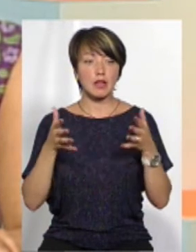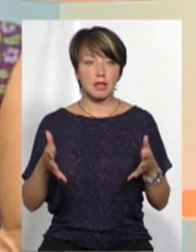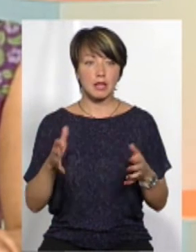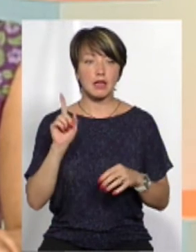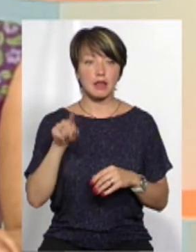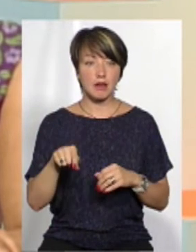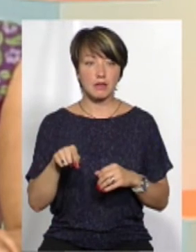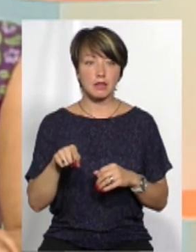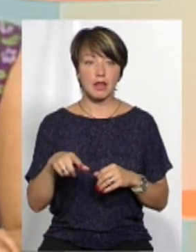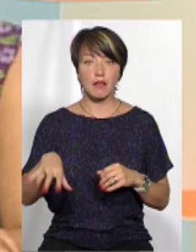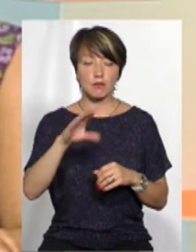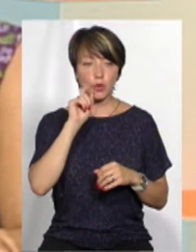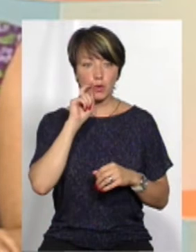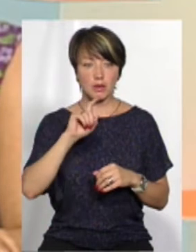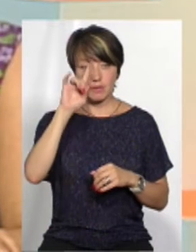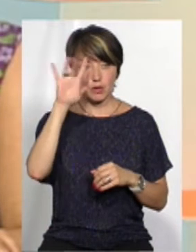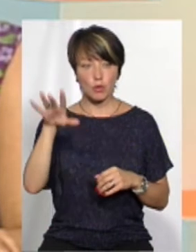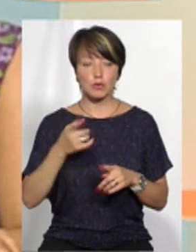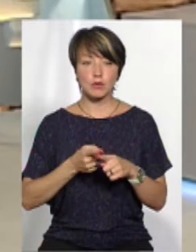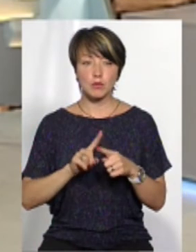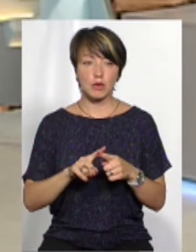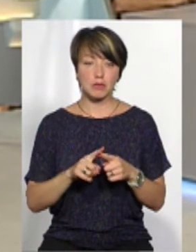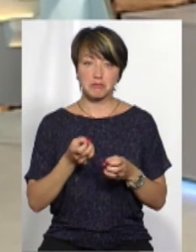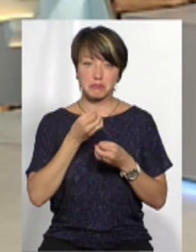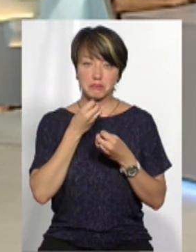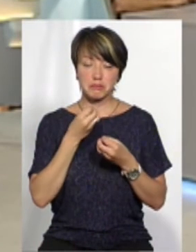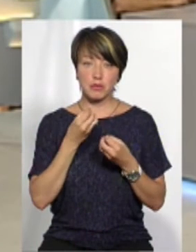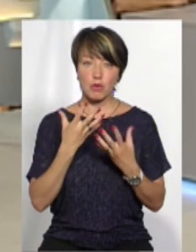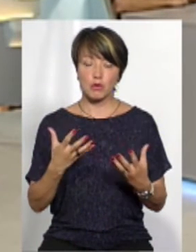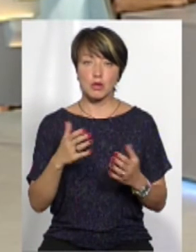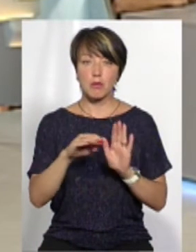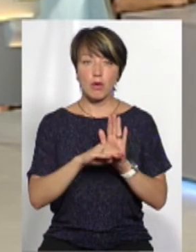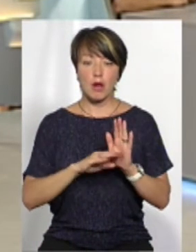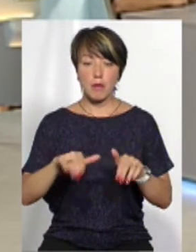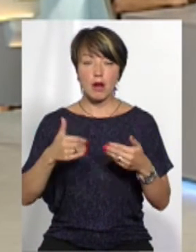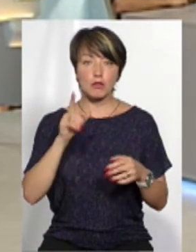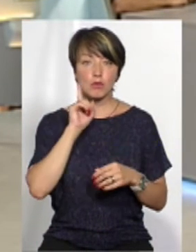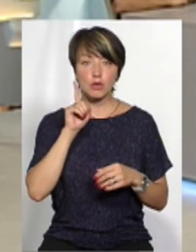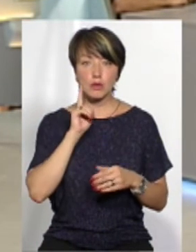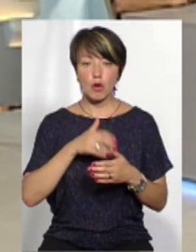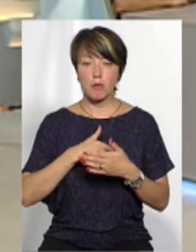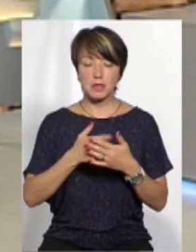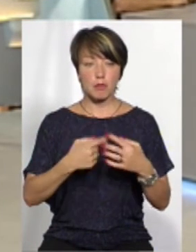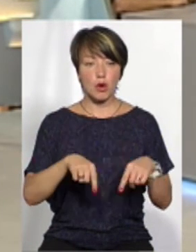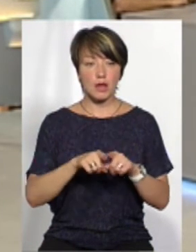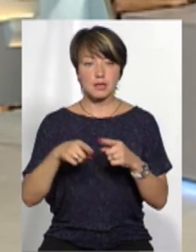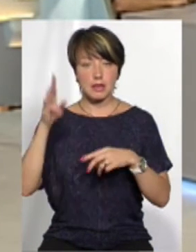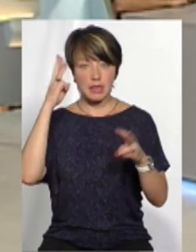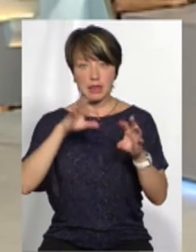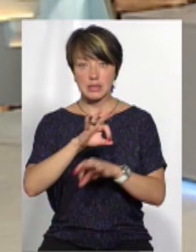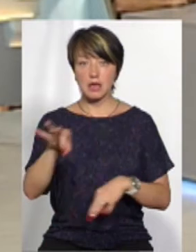велике і навіть на всю Україну стати відомим. Тому дуже прикольна програма. А знову ж таки раджу молодим громадським організаціям і